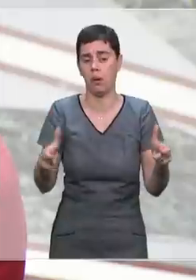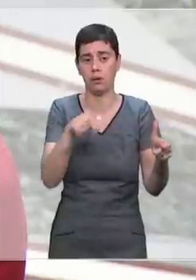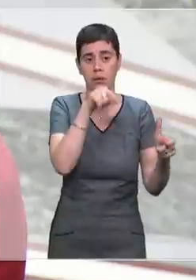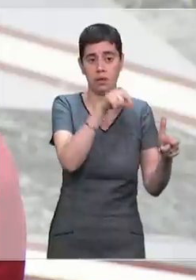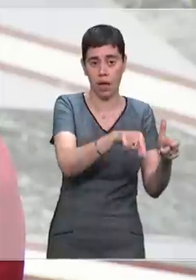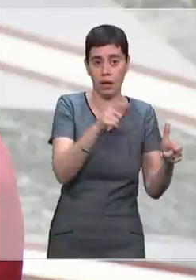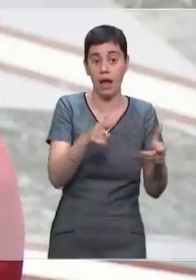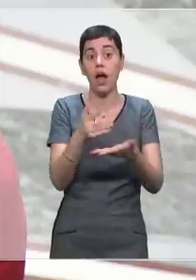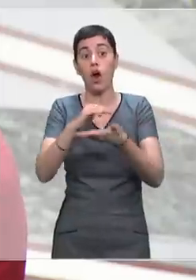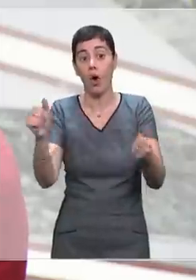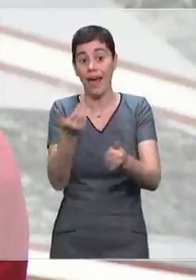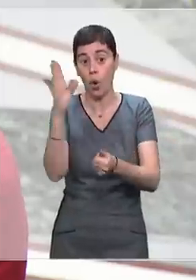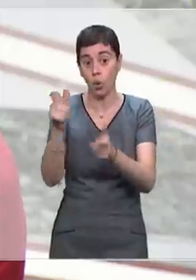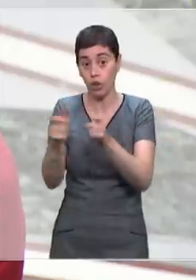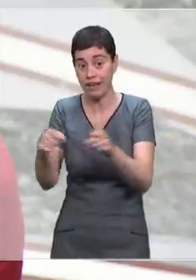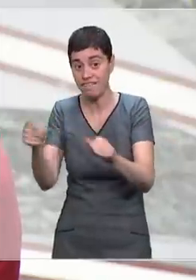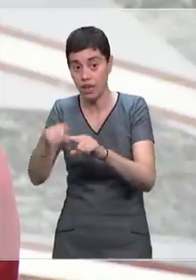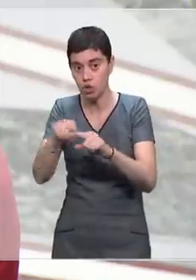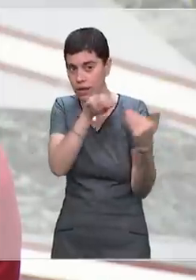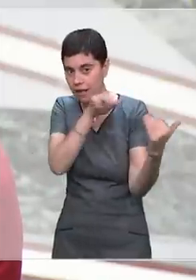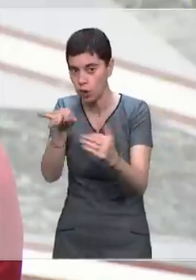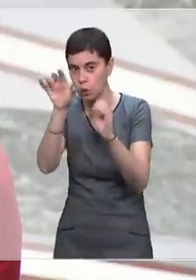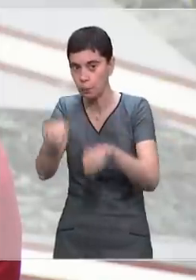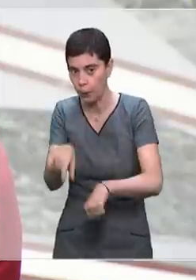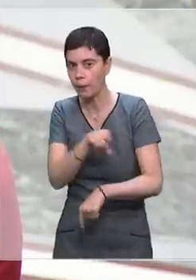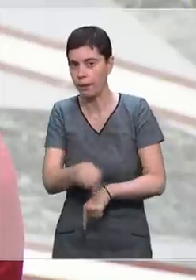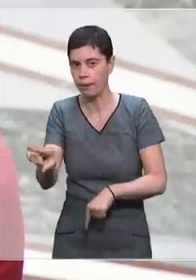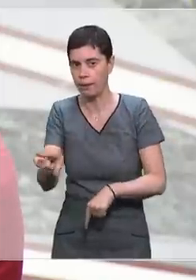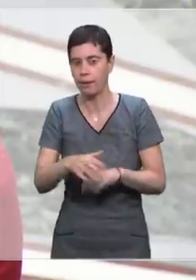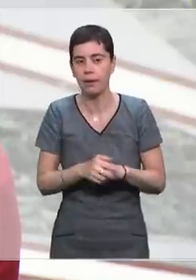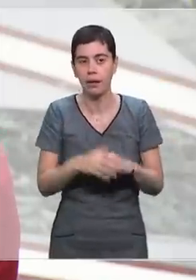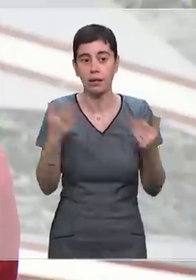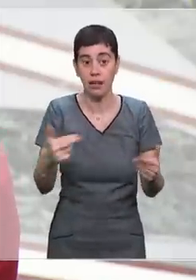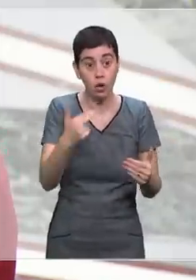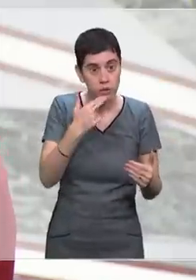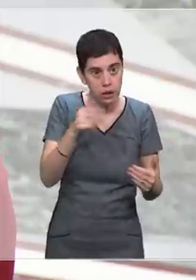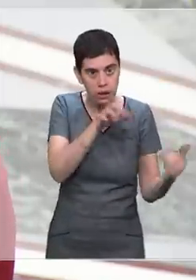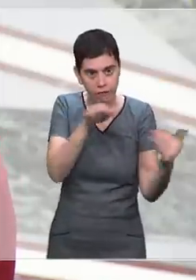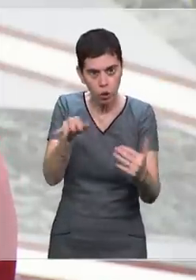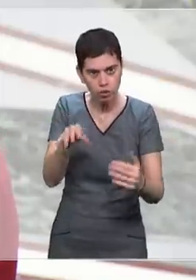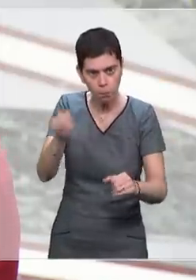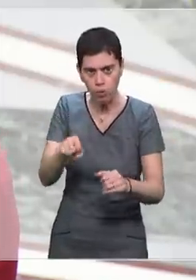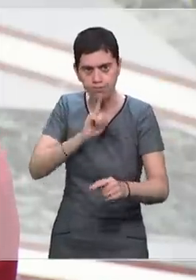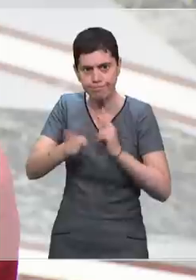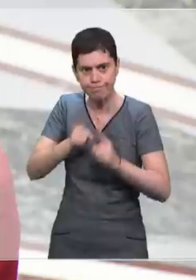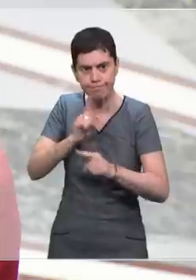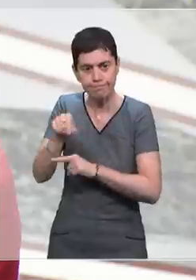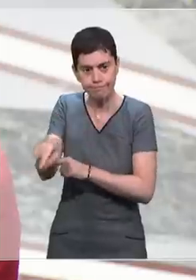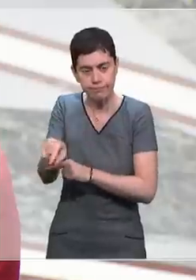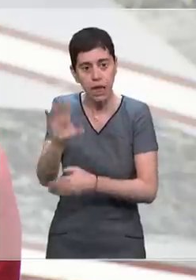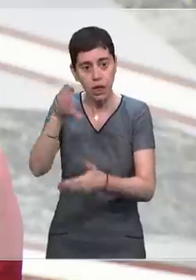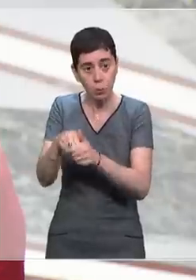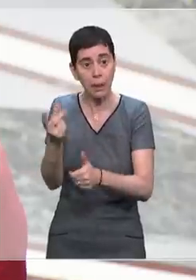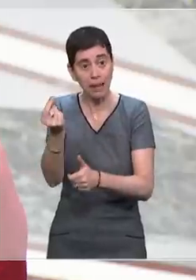vis-à-vis de leurs filiales, fournisseurs et sous-traitants. Elles doivent utiliser cette influence, y compris sur leurs partenaires à